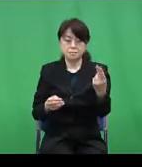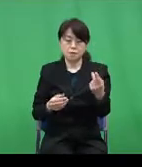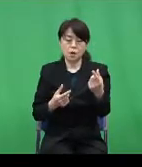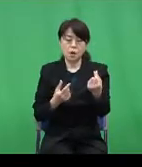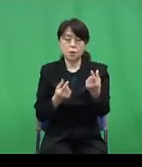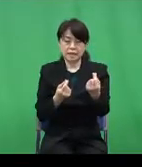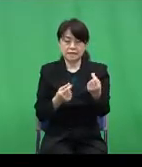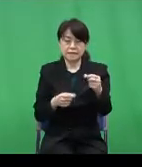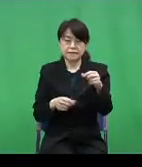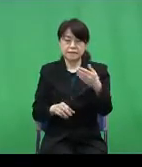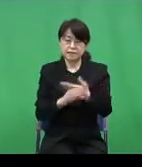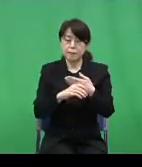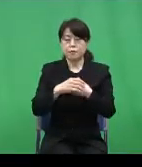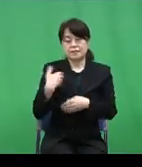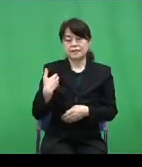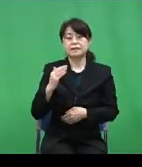が、